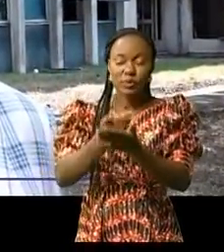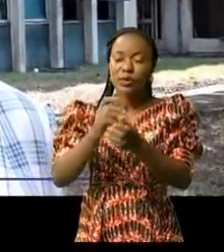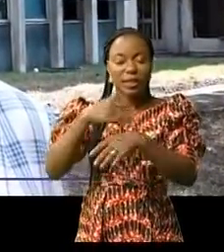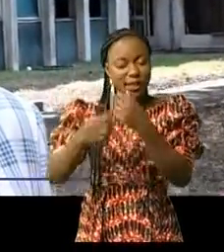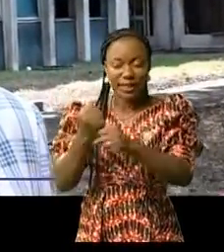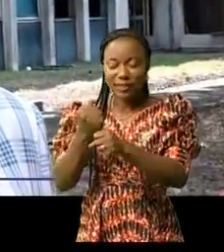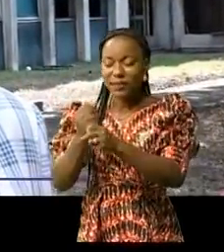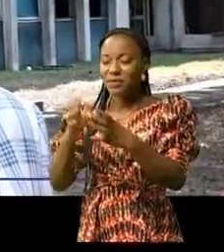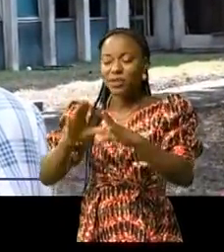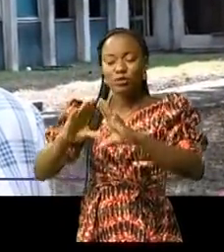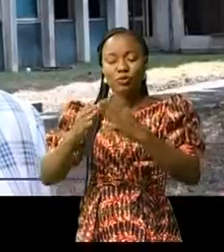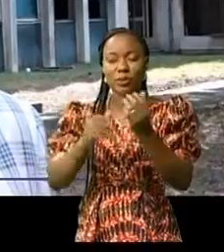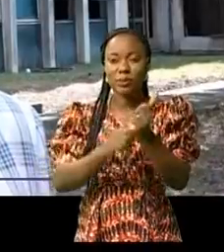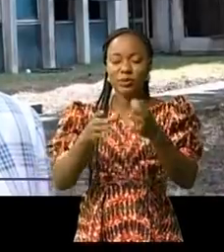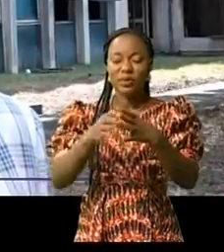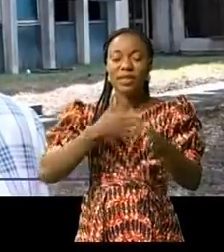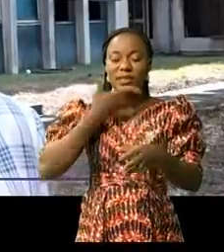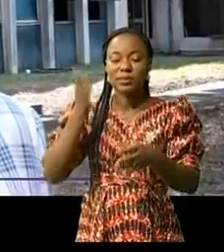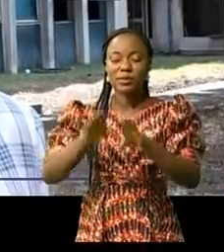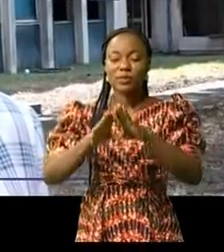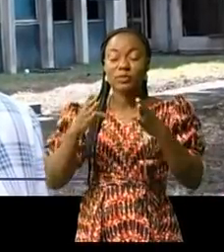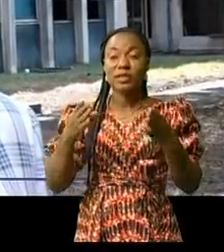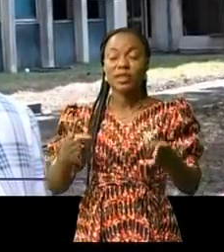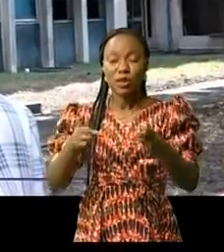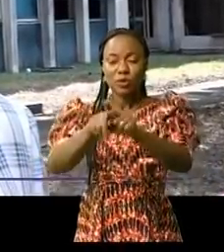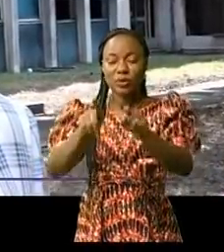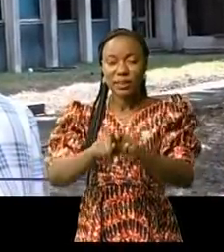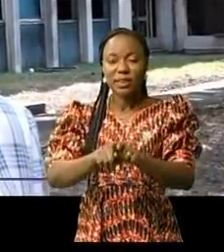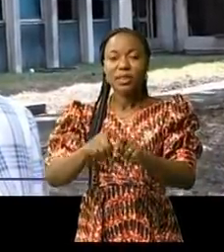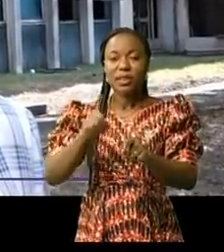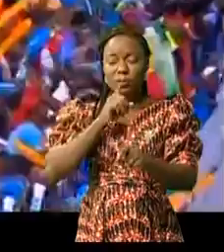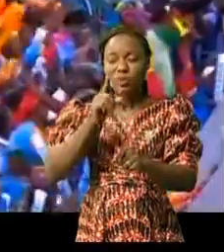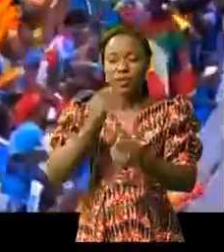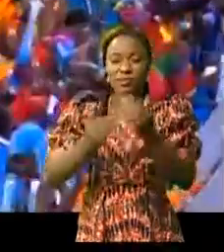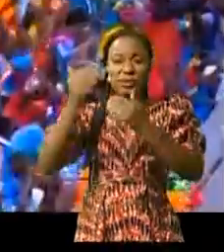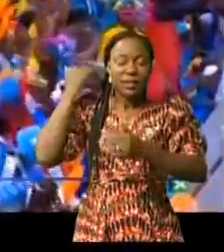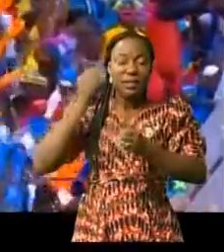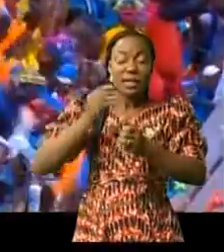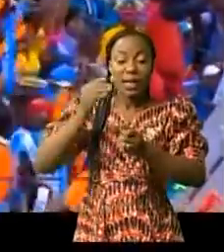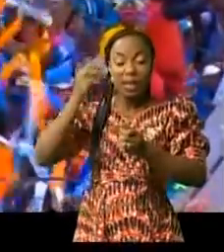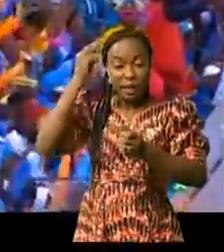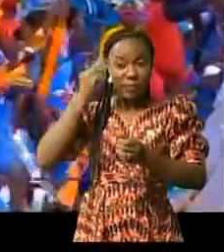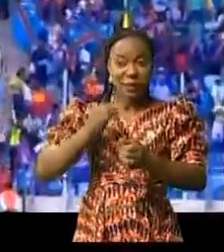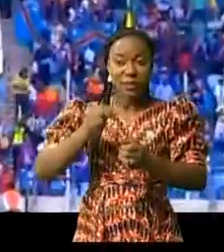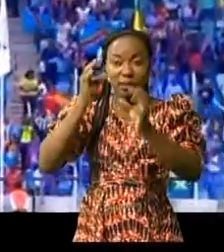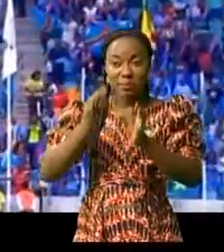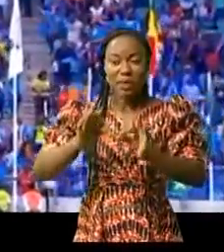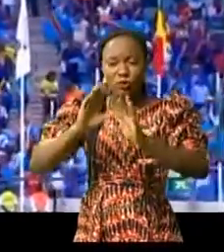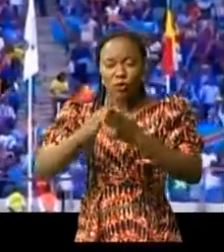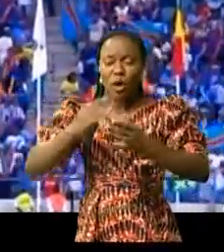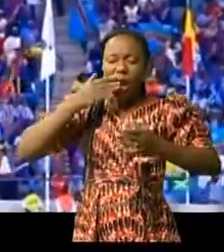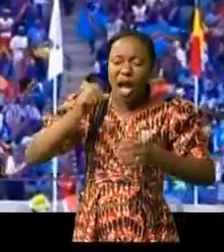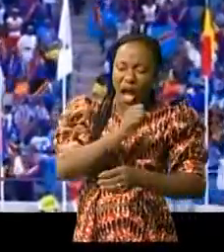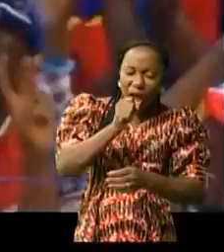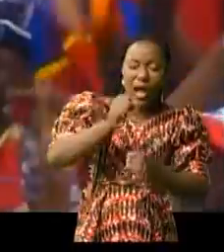le monde avec cet esprit d'ouverture je suis derrière notre ministre les sportifs les animateurs ce